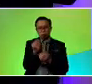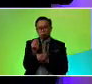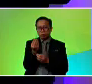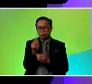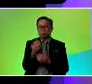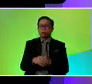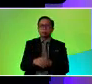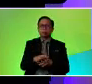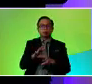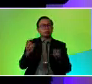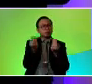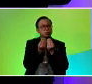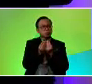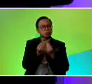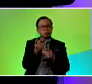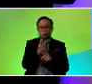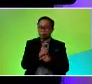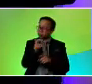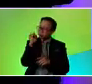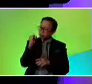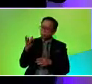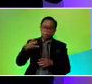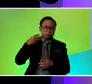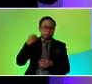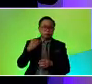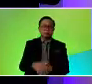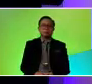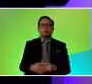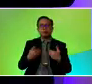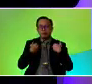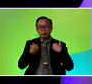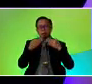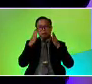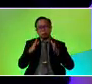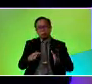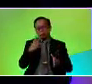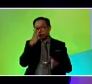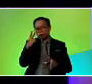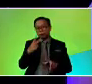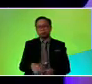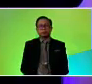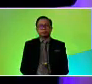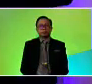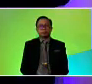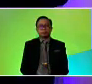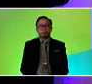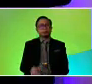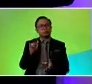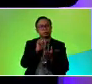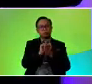Jangan balik Oke dan juga dia udah diperhatikan oleh orang-orang dia ah Oke ah itu